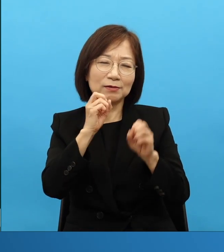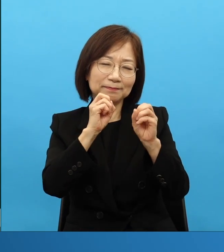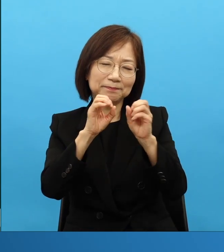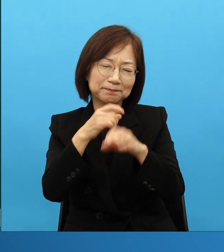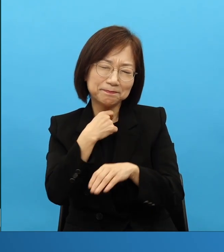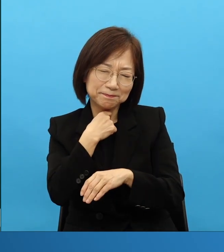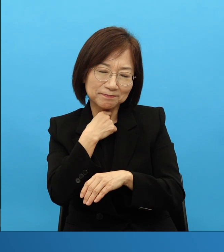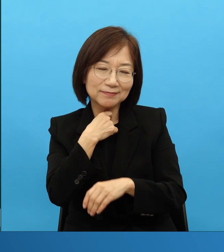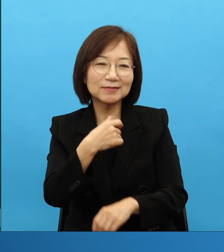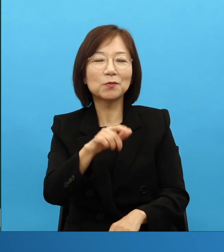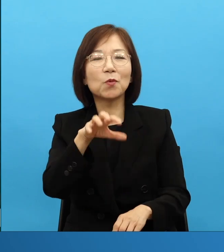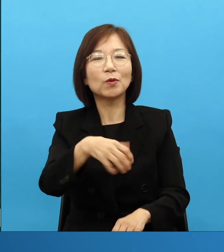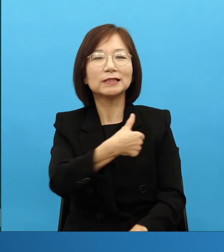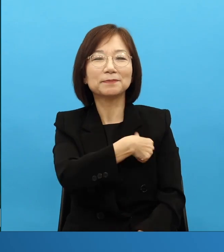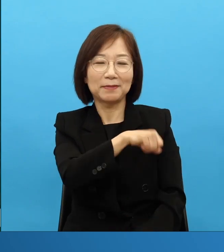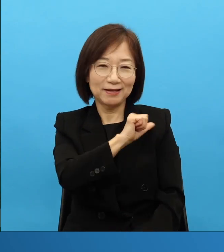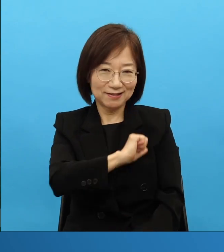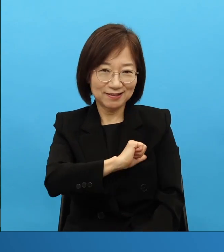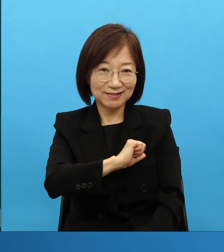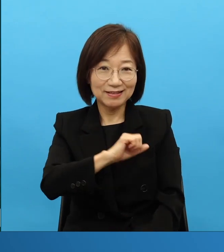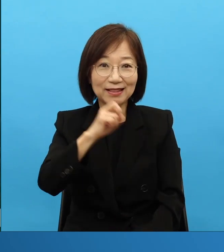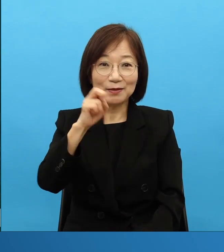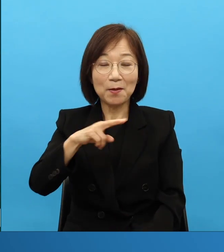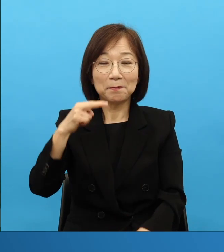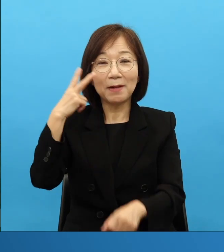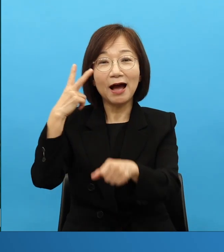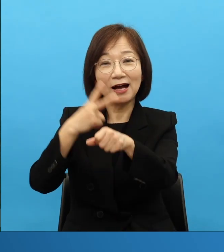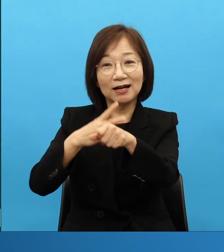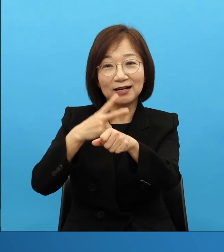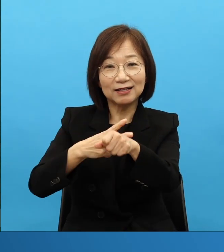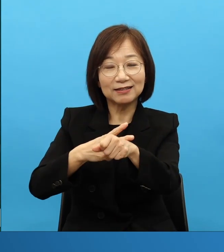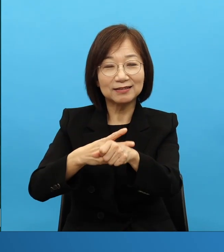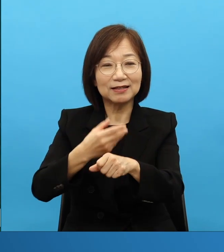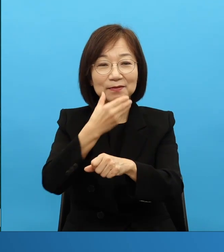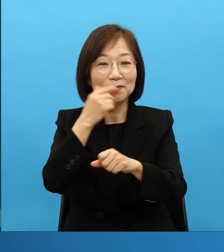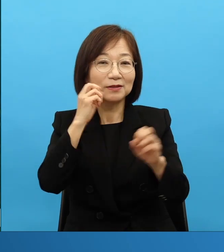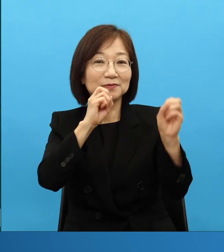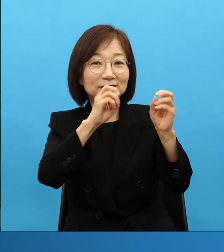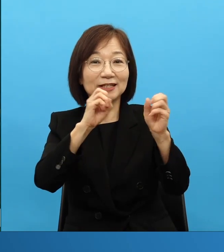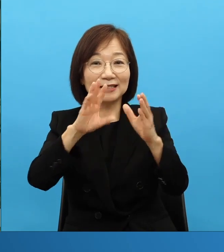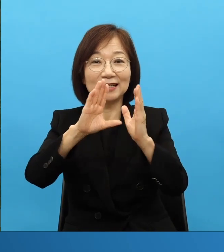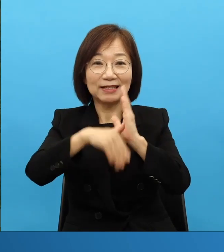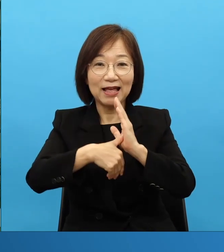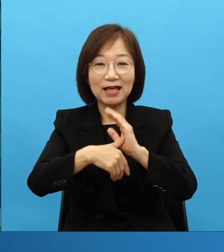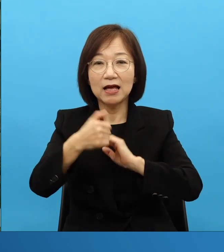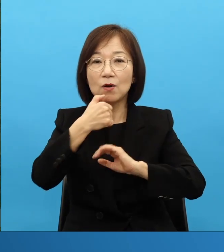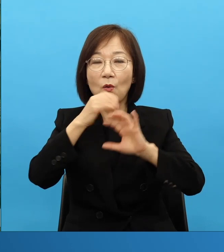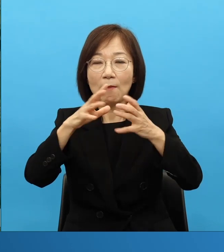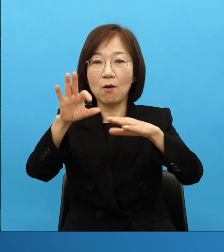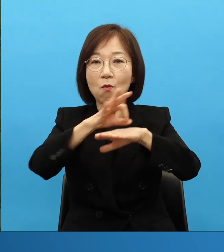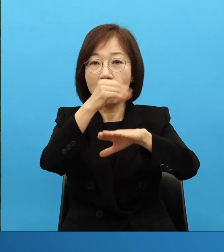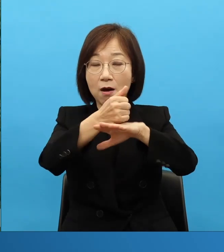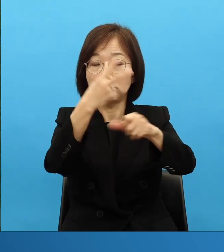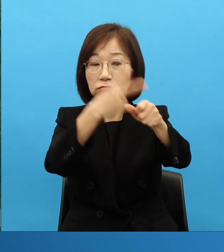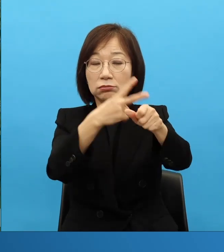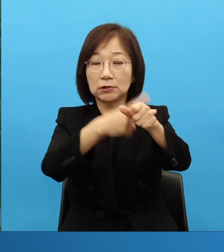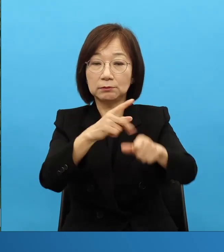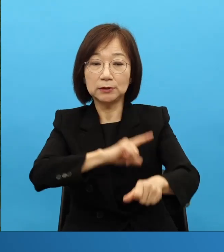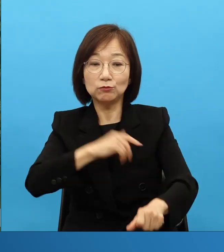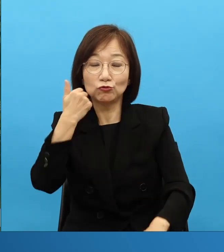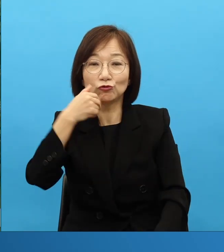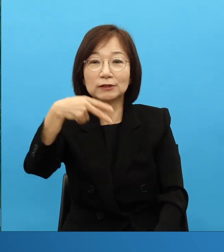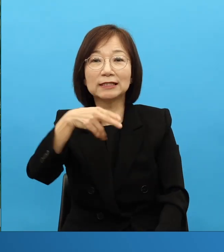전하려고 했던 곳이야. 바울이 복음을 전하던 때에 로마 황제의 선생님이었던